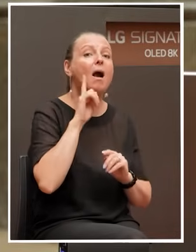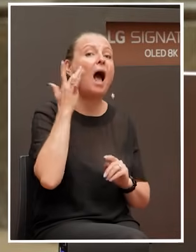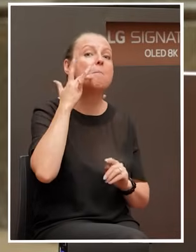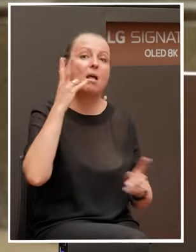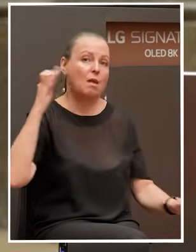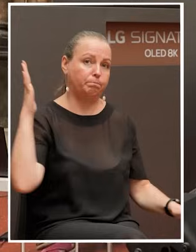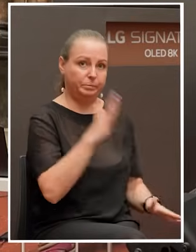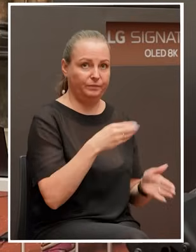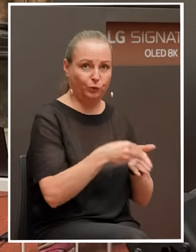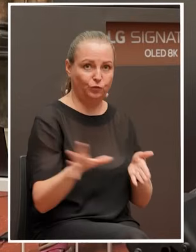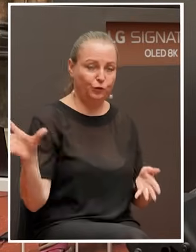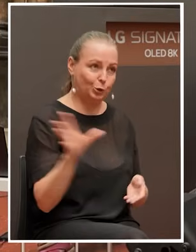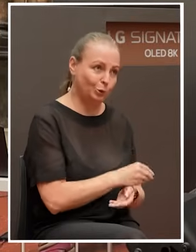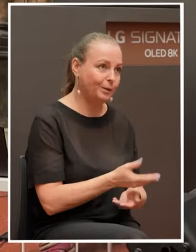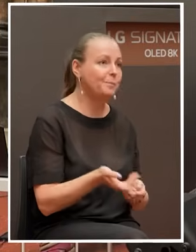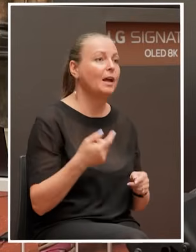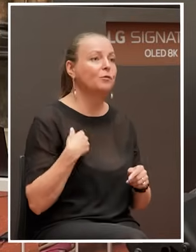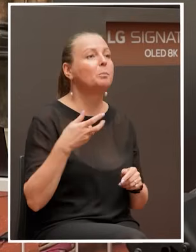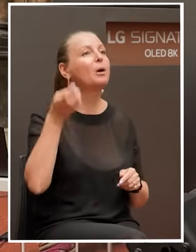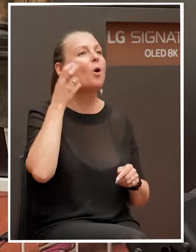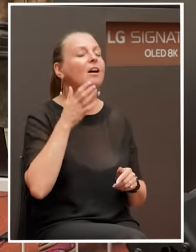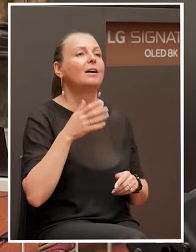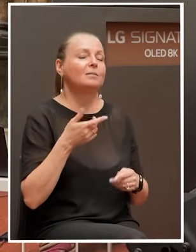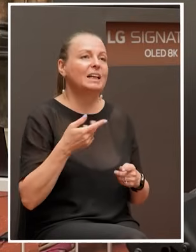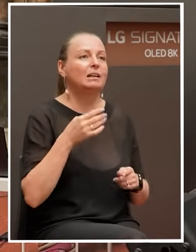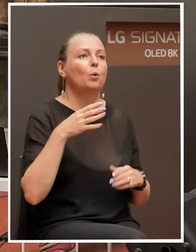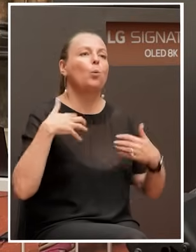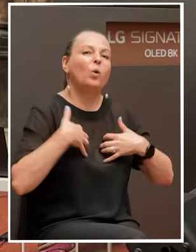любят живопись. Приходишь в уныние, когда об этом думаешь.